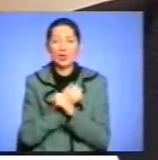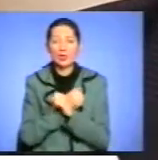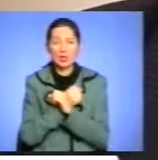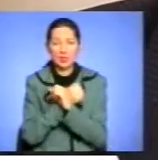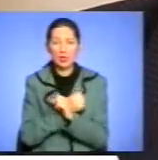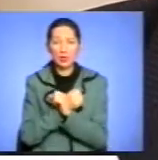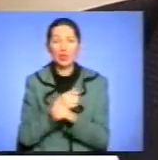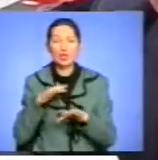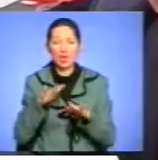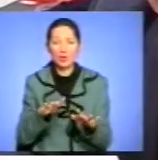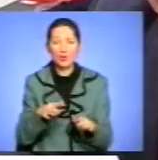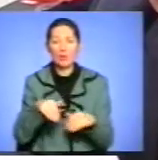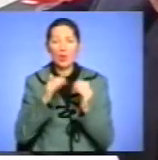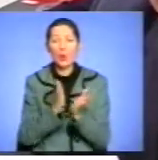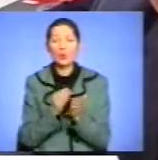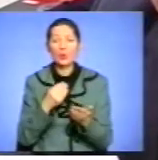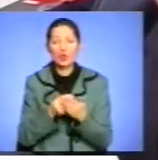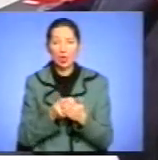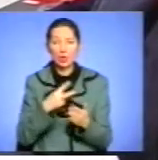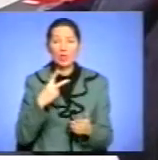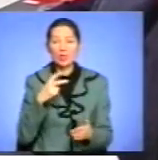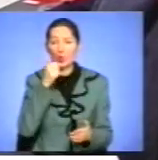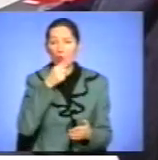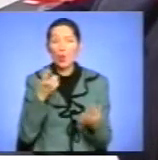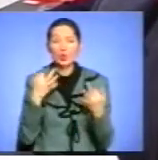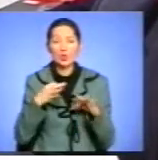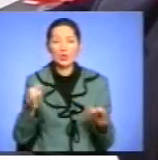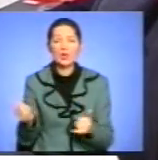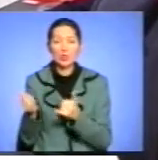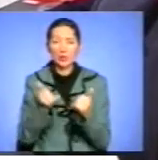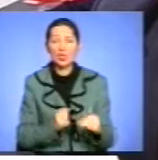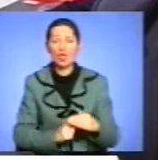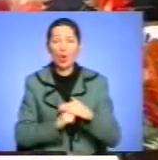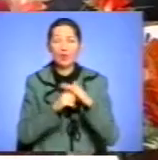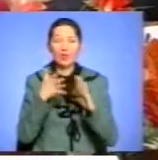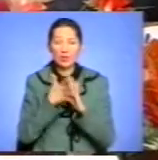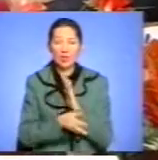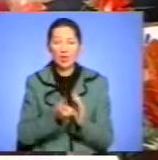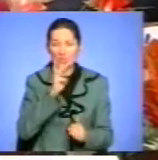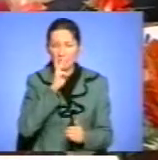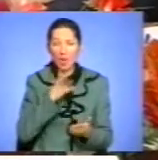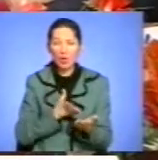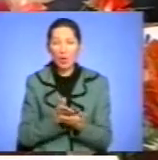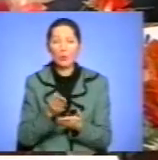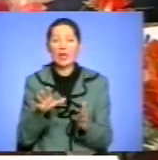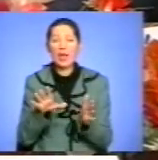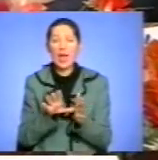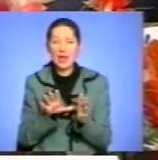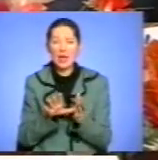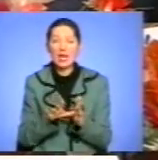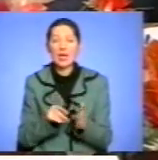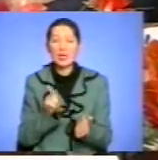Обсяг бюджету 2013 року дозволяє забезпечити основні видатки – заробітну плату, оплату енергоносіїв,